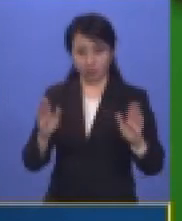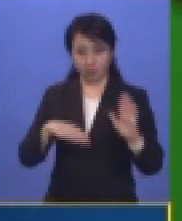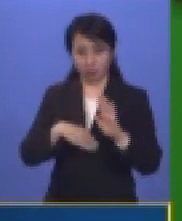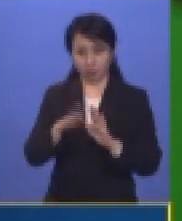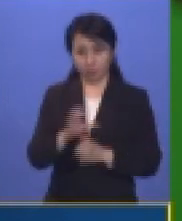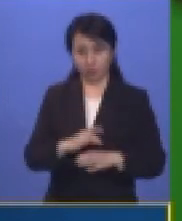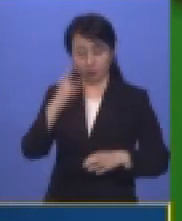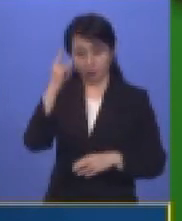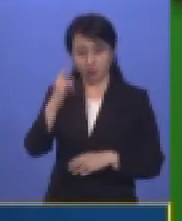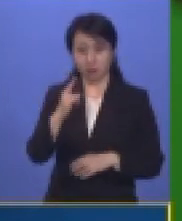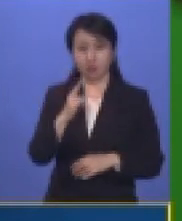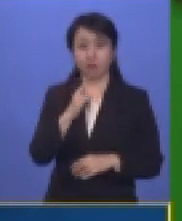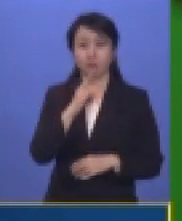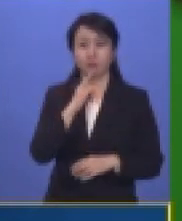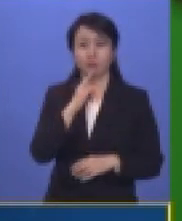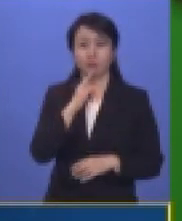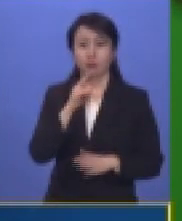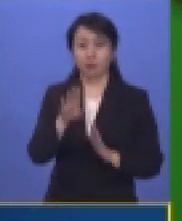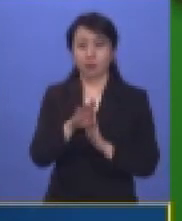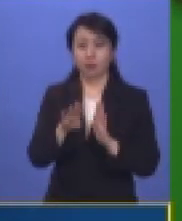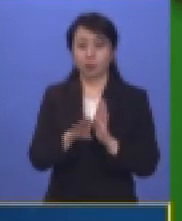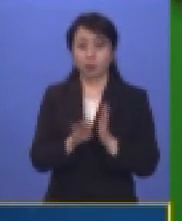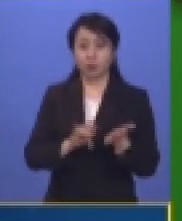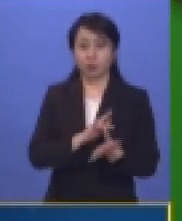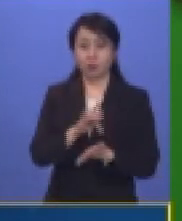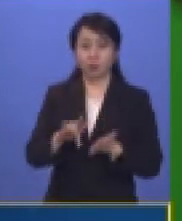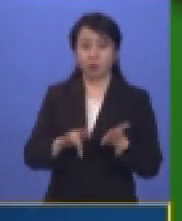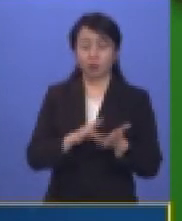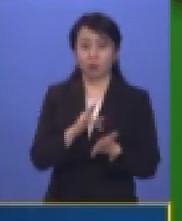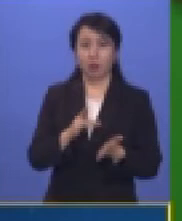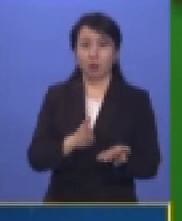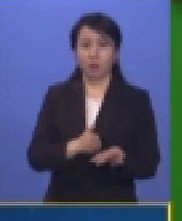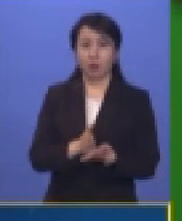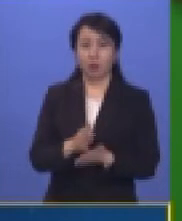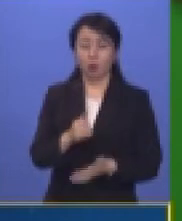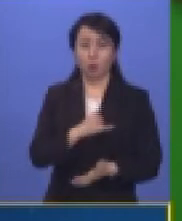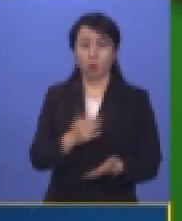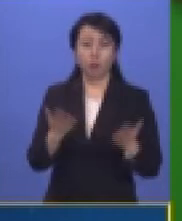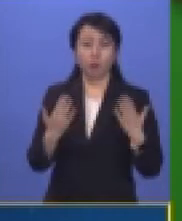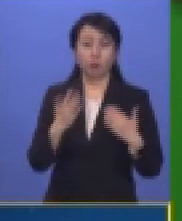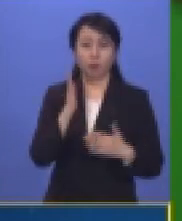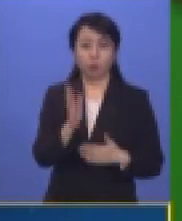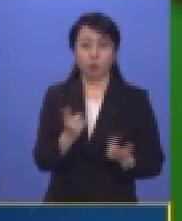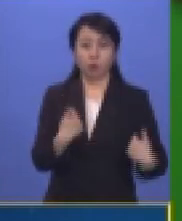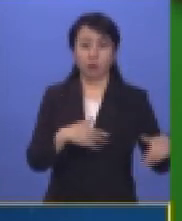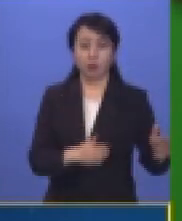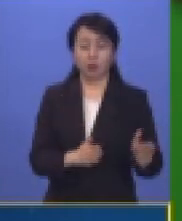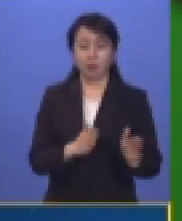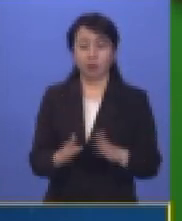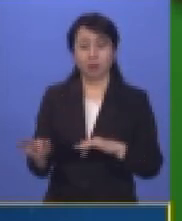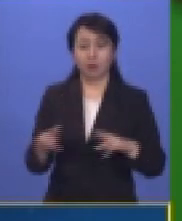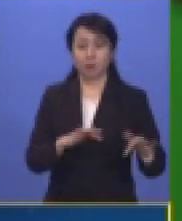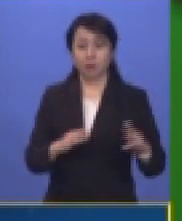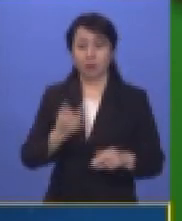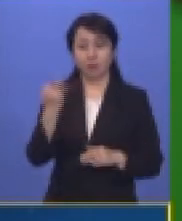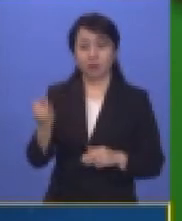Казахстана». На площадке у центрального входа в парк культуры отдыха будет организовано ряд мероприятий,